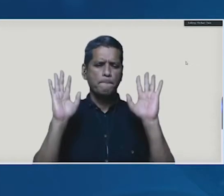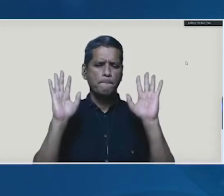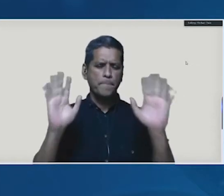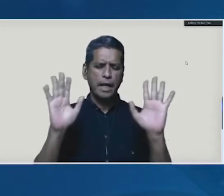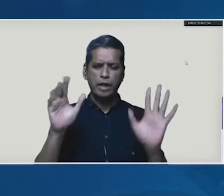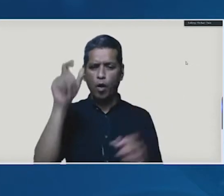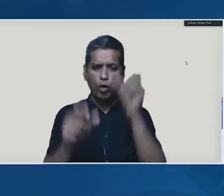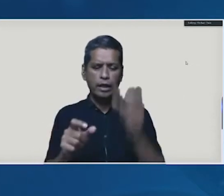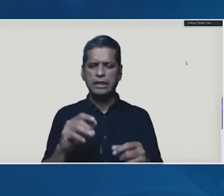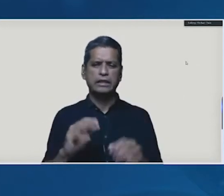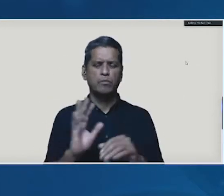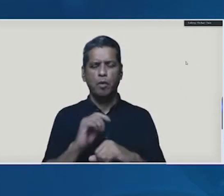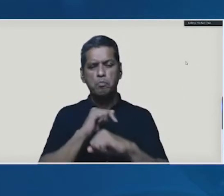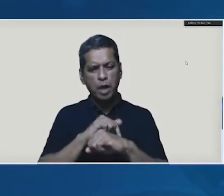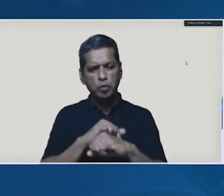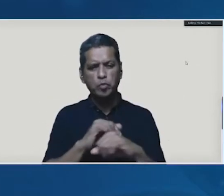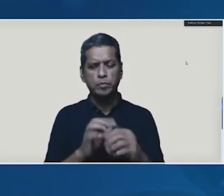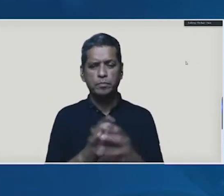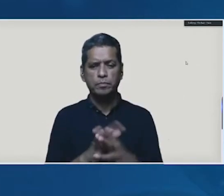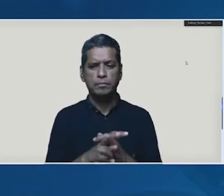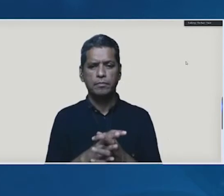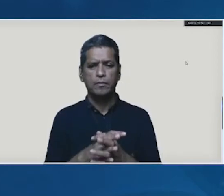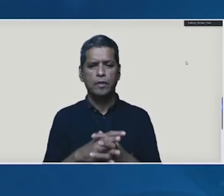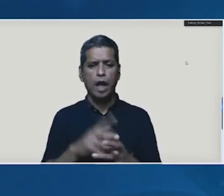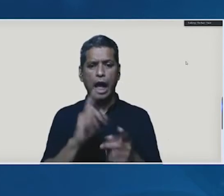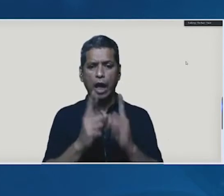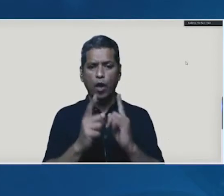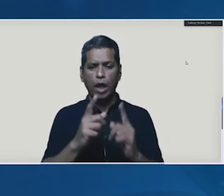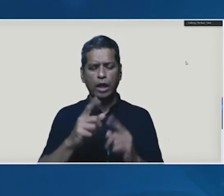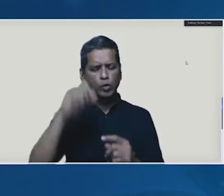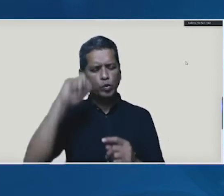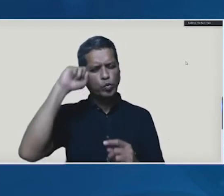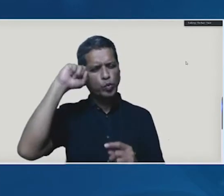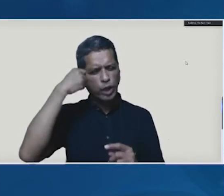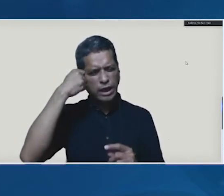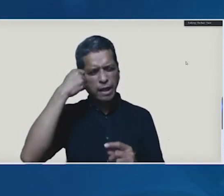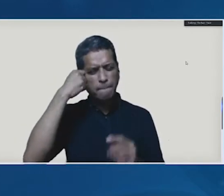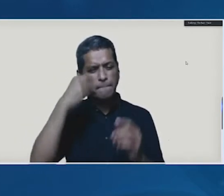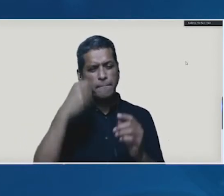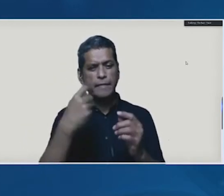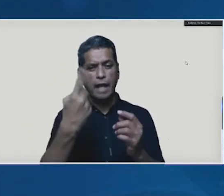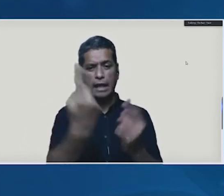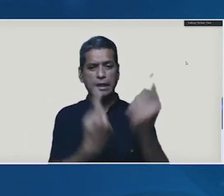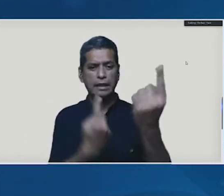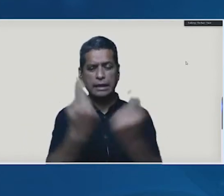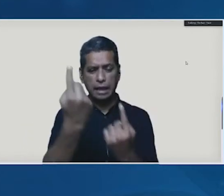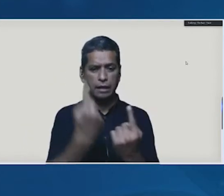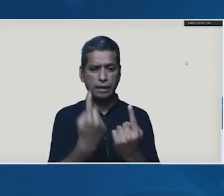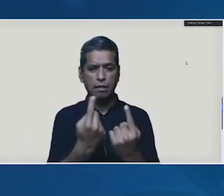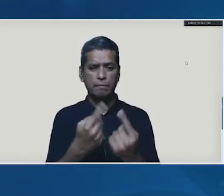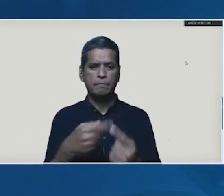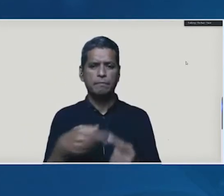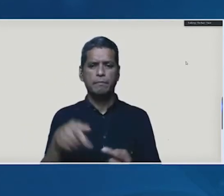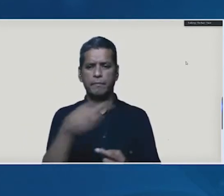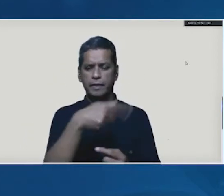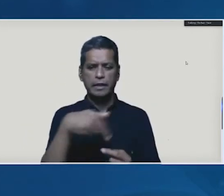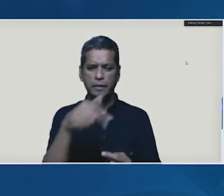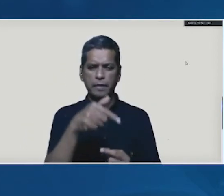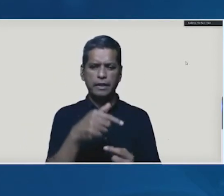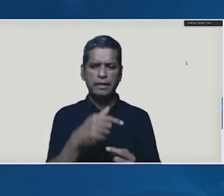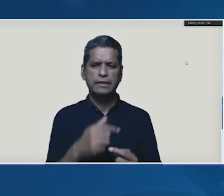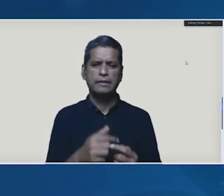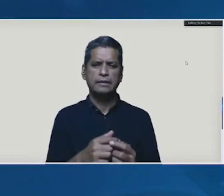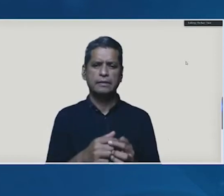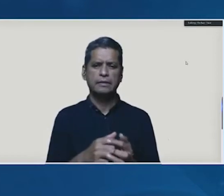biasa berdoa sehingga ketika kesulitan datang dia berdoa tapi tidak merasa yakin bahwa Doanya itu